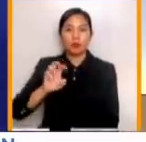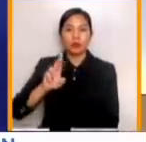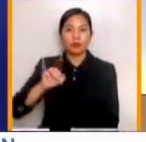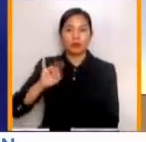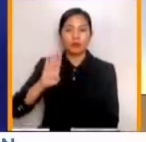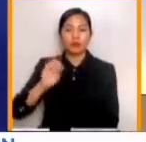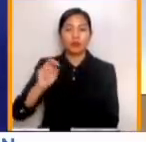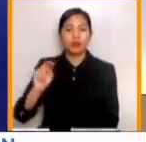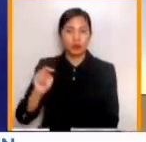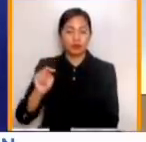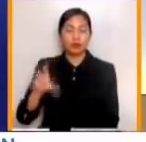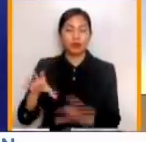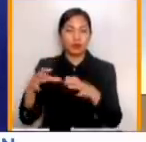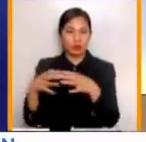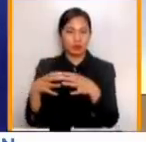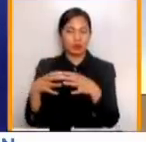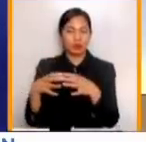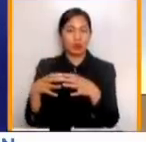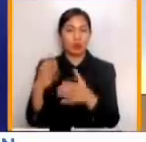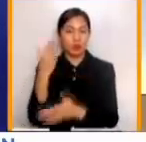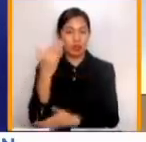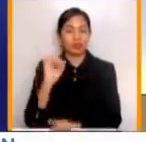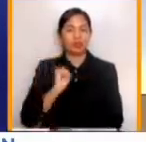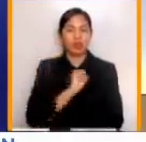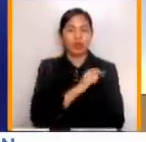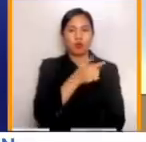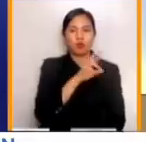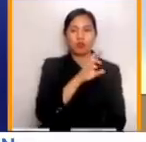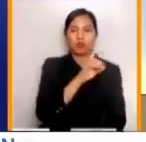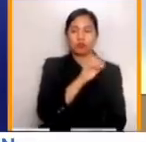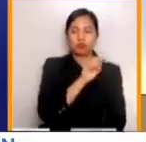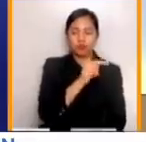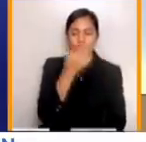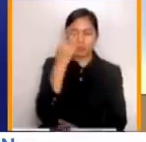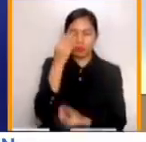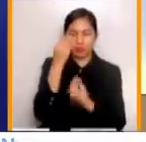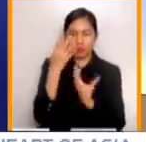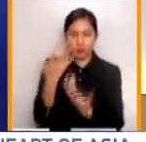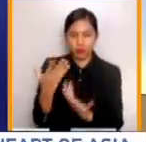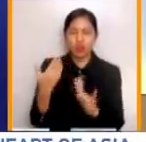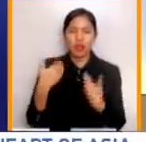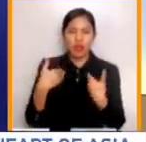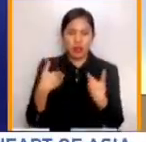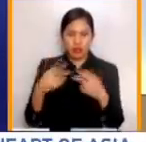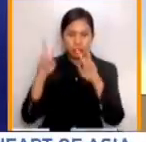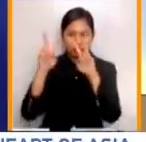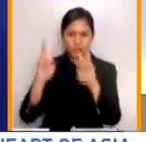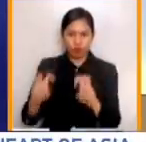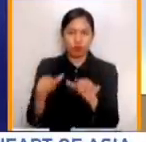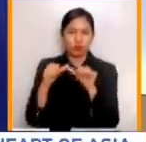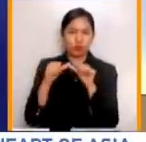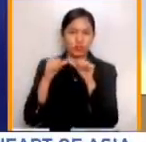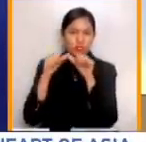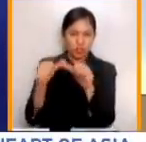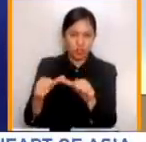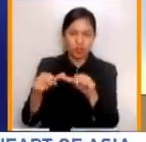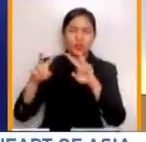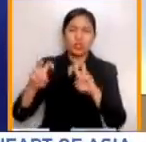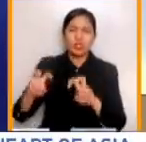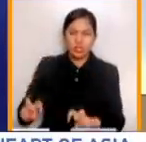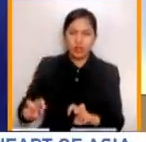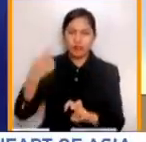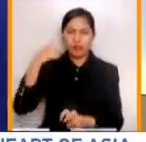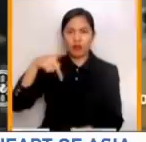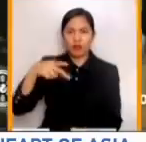ang investigasyon ng Senado sa Farmaly Pharmaceuticals till kingdom come na ikinagalit ng Pangulo. Narito ang aking unang